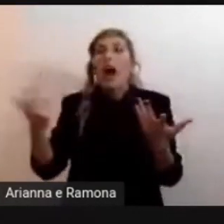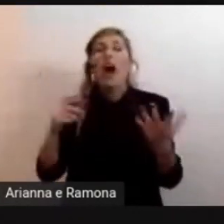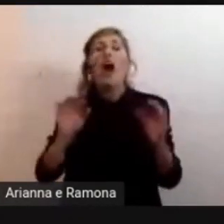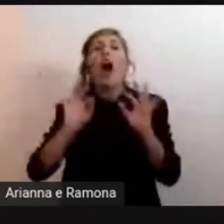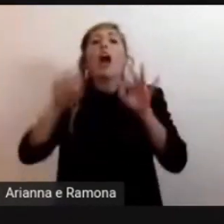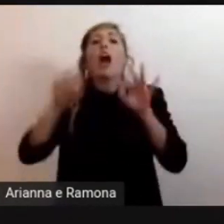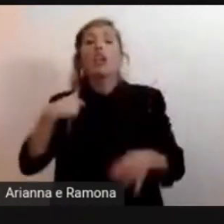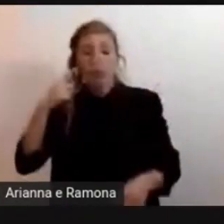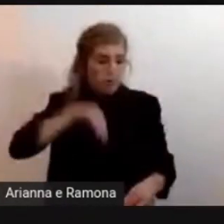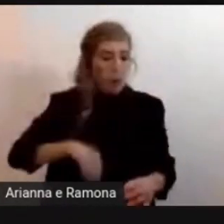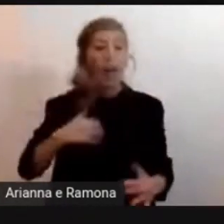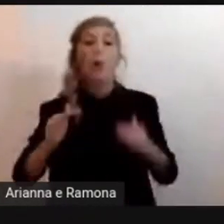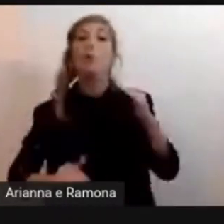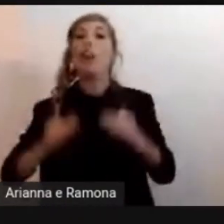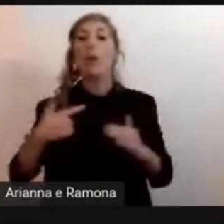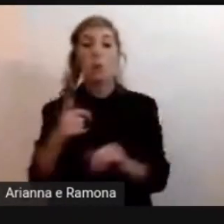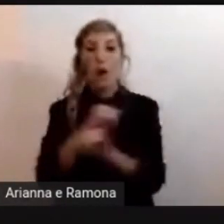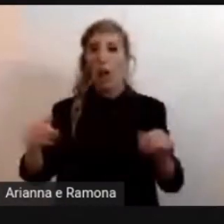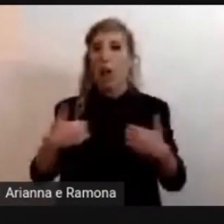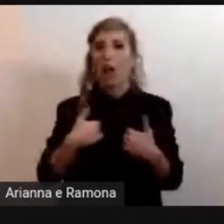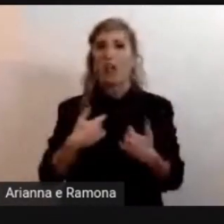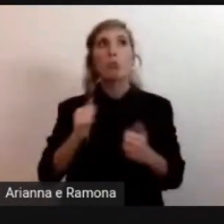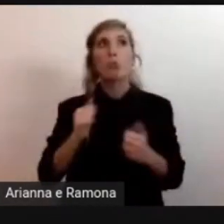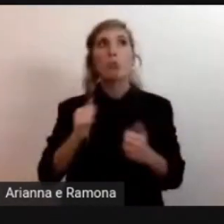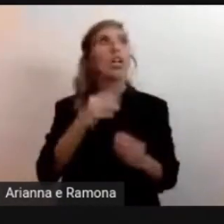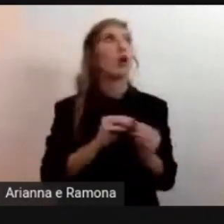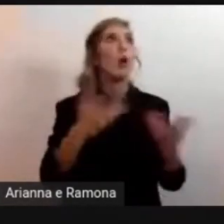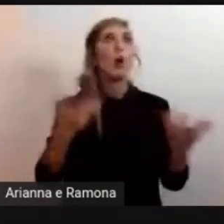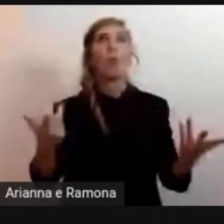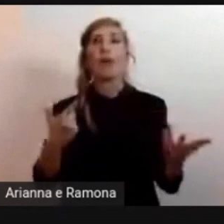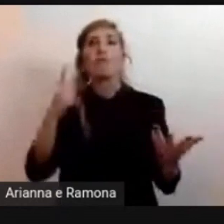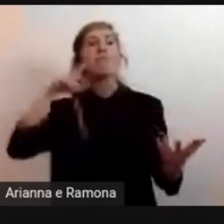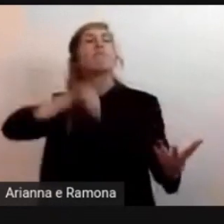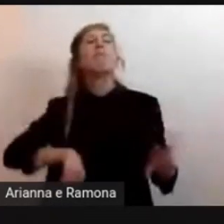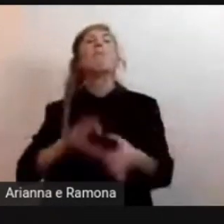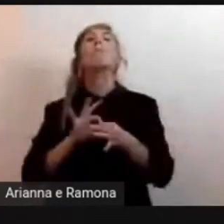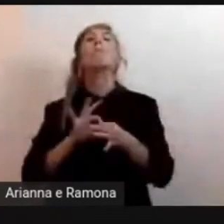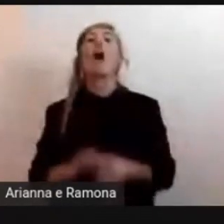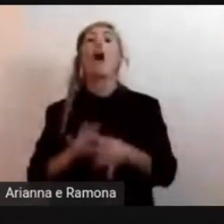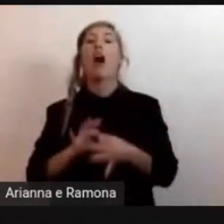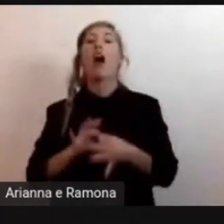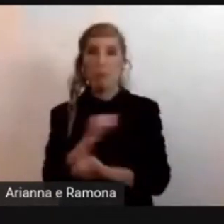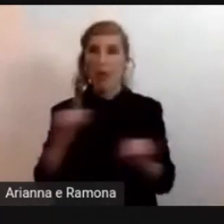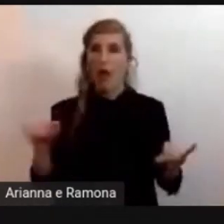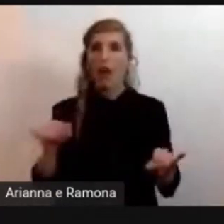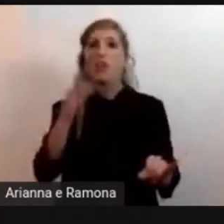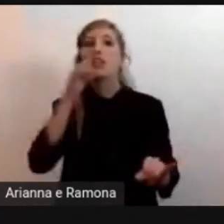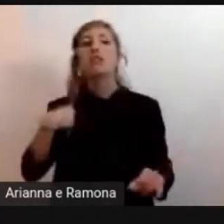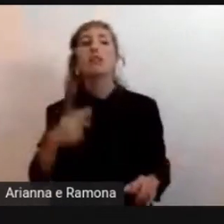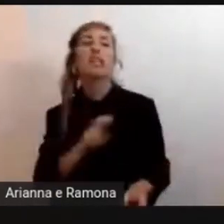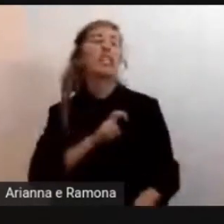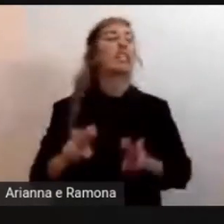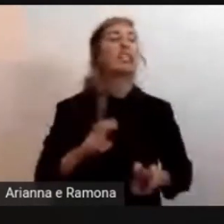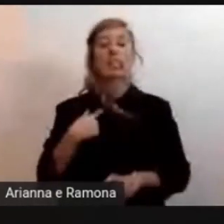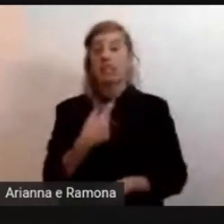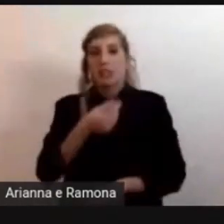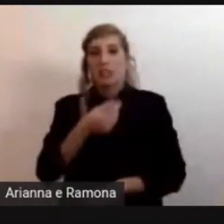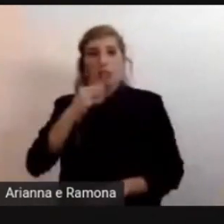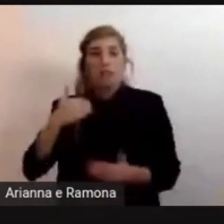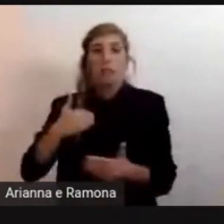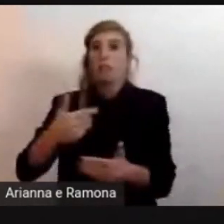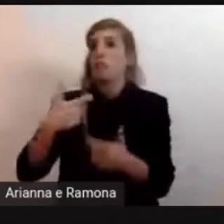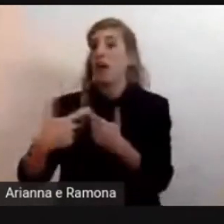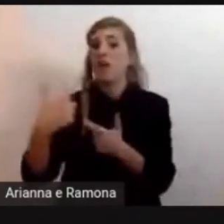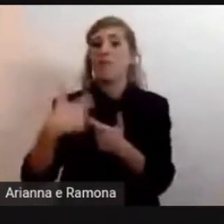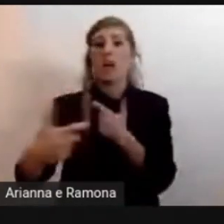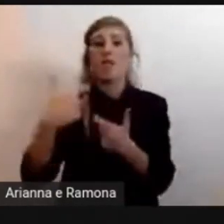equilibrio di pacificazione 6 segue intenzioni colucci consuma crepa